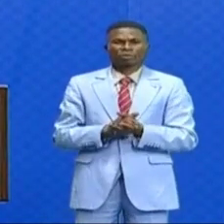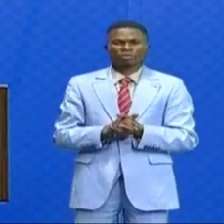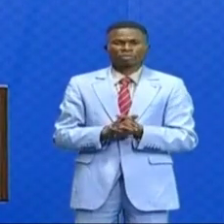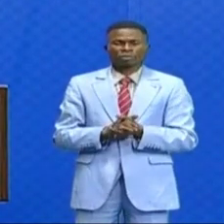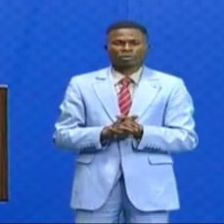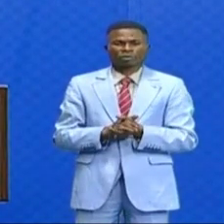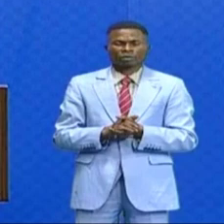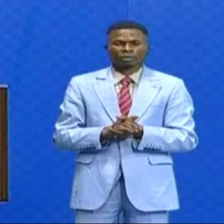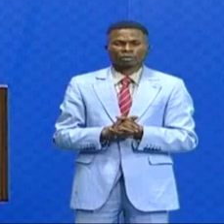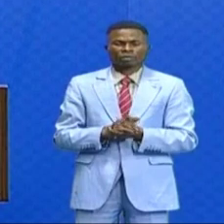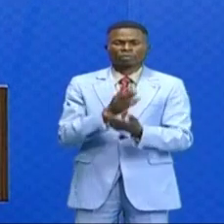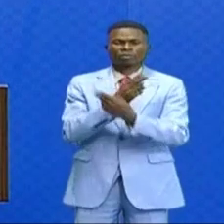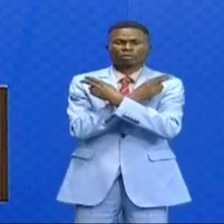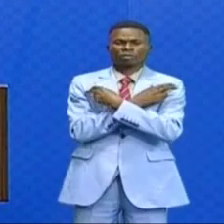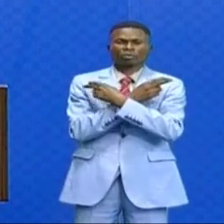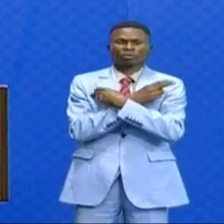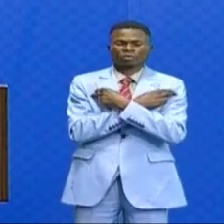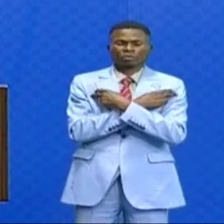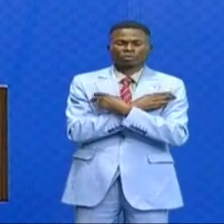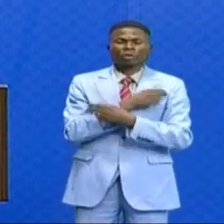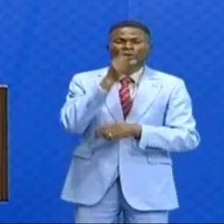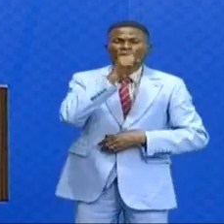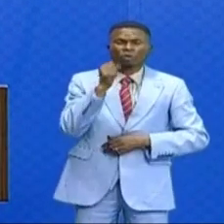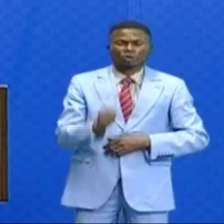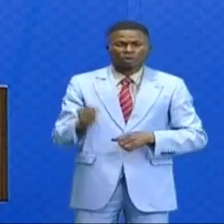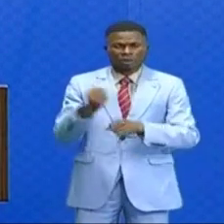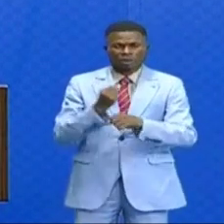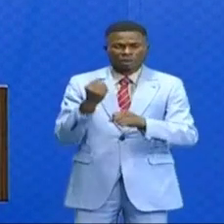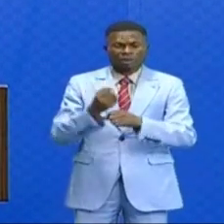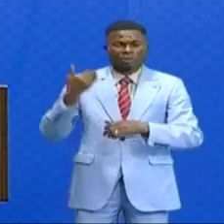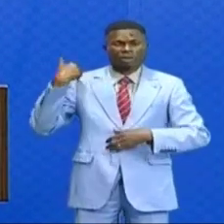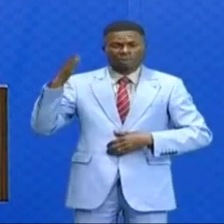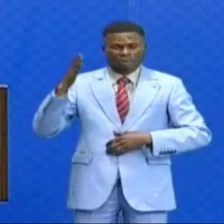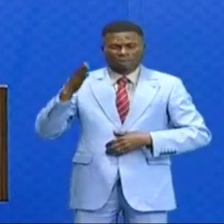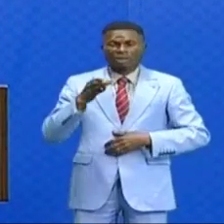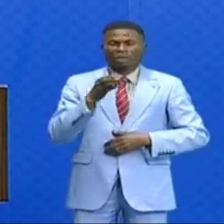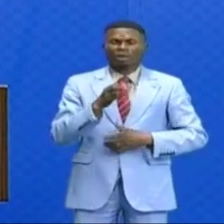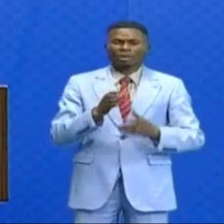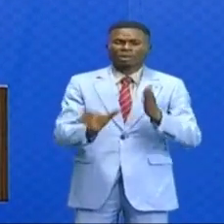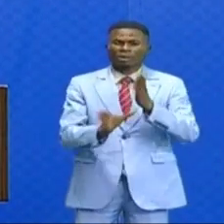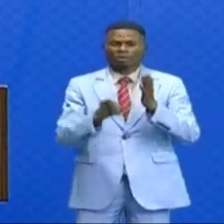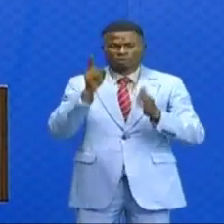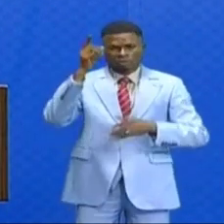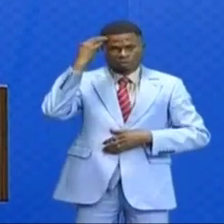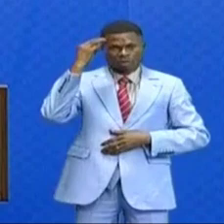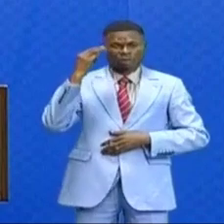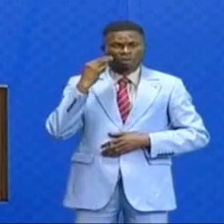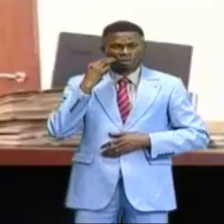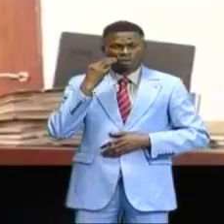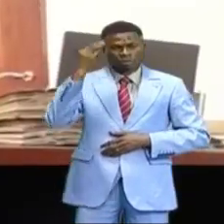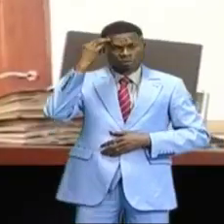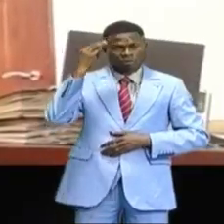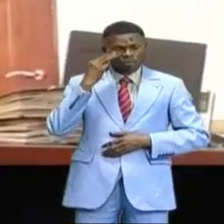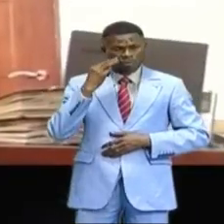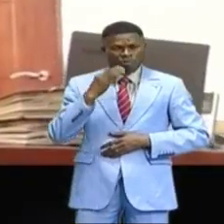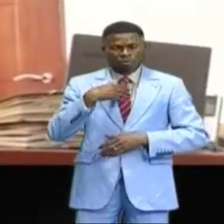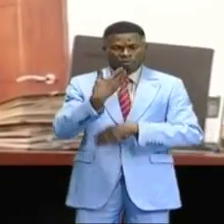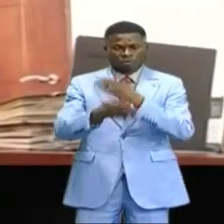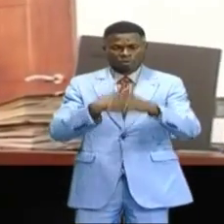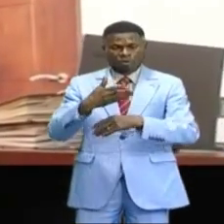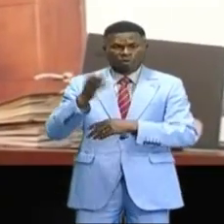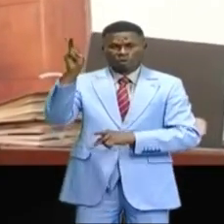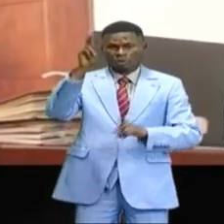Mise à la retraite des agents de carrière des services publics de l'État. Le vice-premier ministre, ministre de la fonction